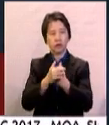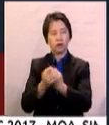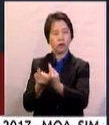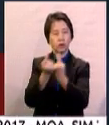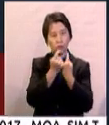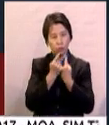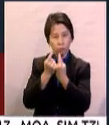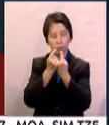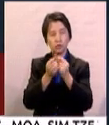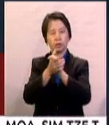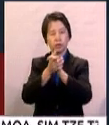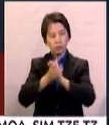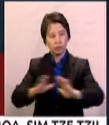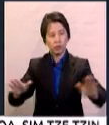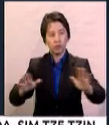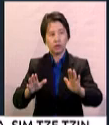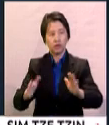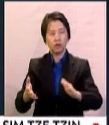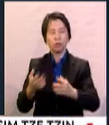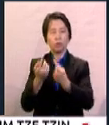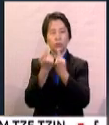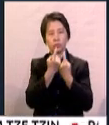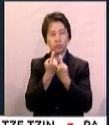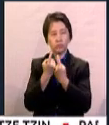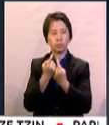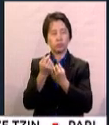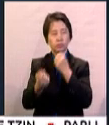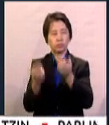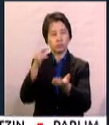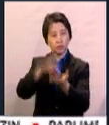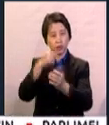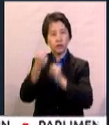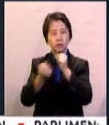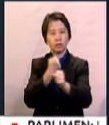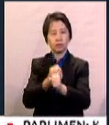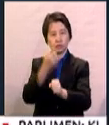tahun. Selamat ulang tahun